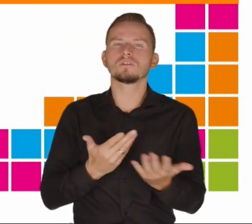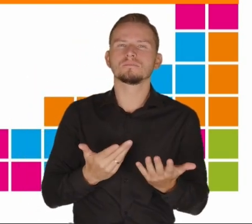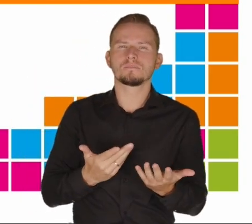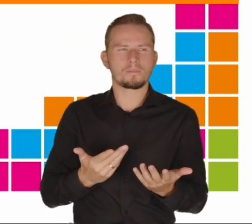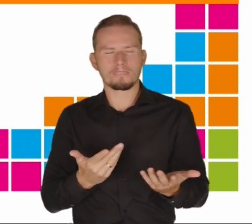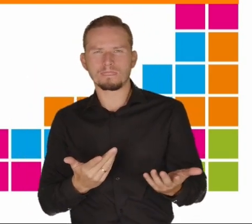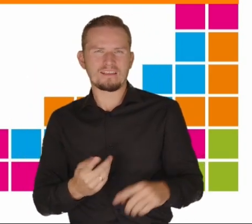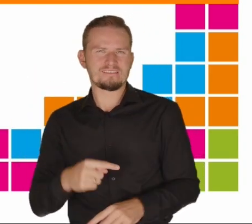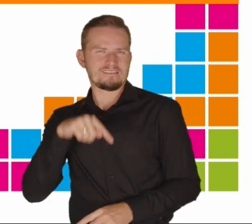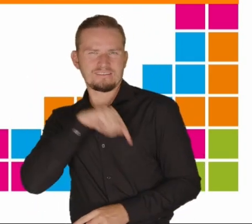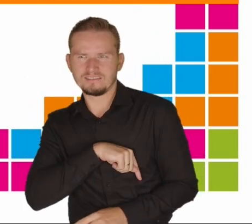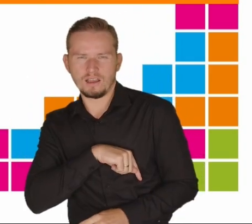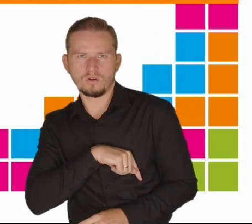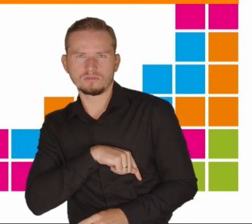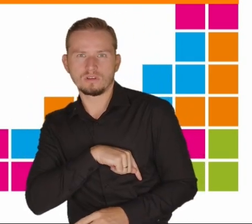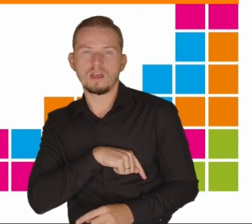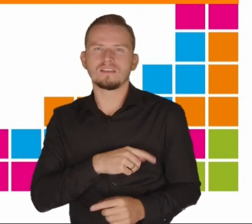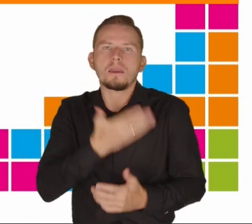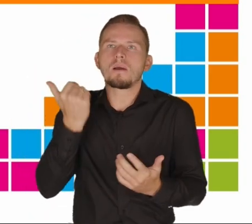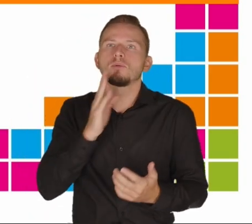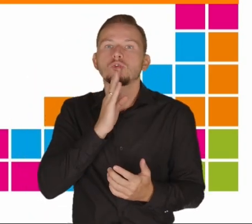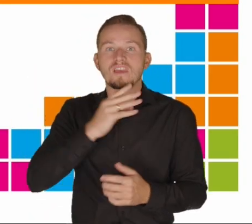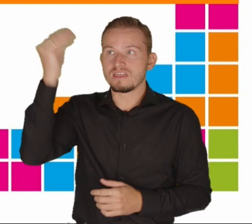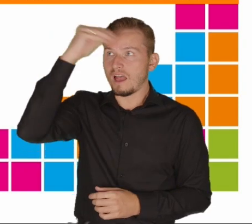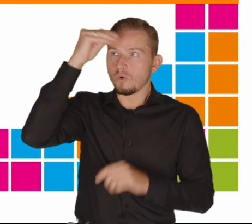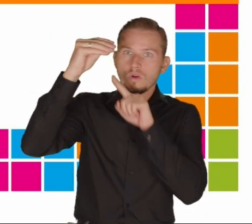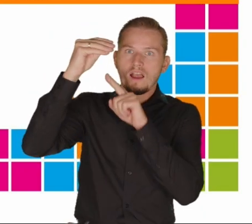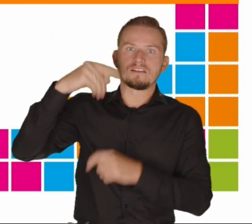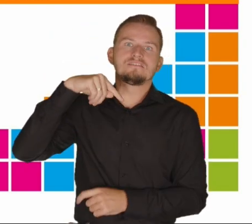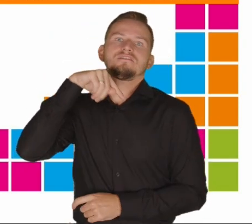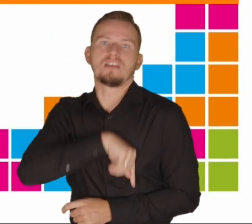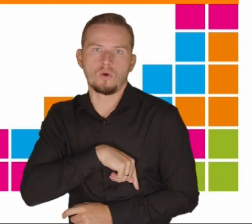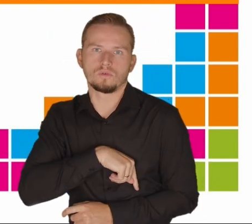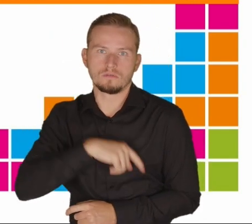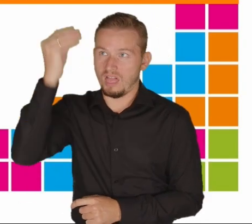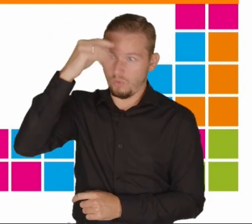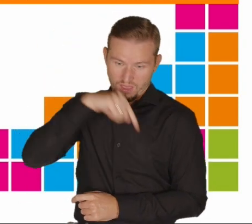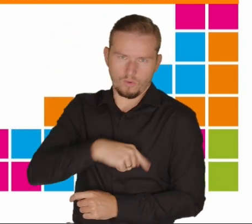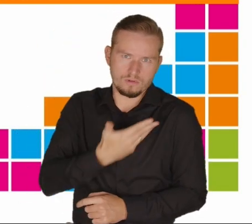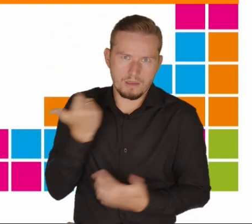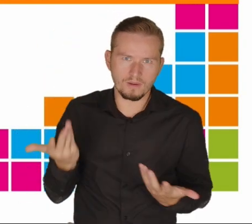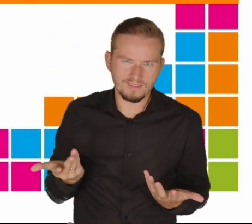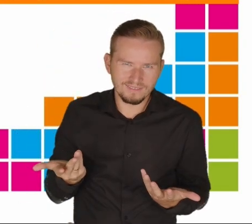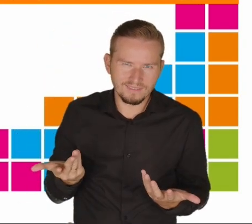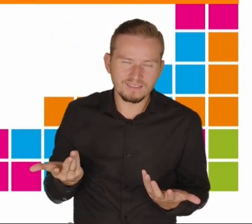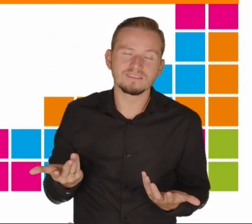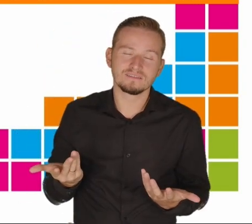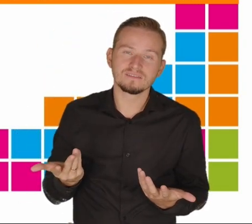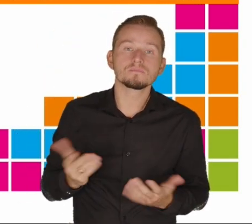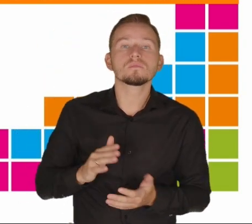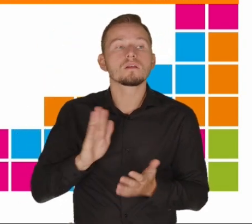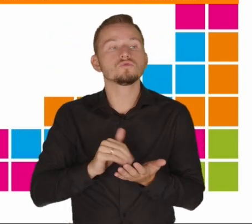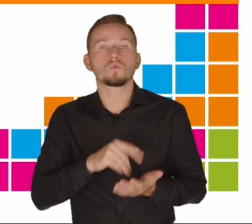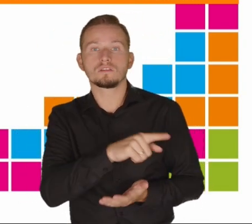zaburzenia uzależnienia od nauki. Prawda? Nawet jeśli byśmy zobaczyli to z takiej perspektywy, że